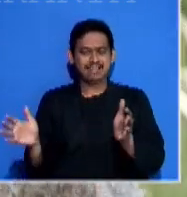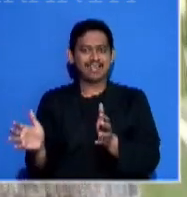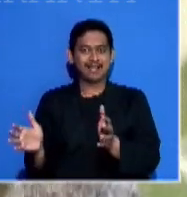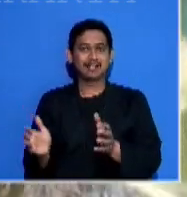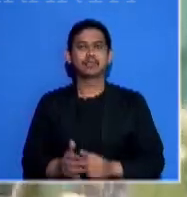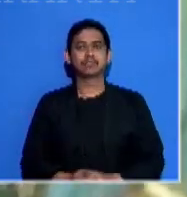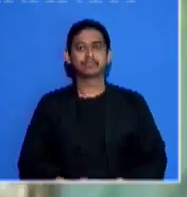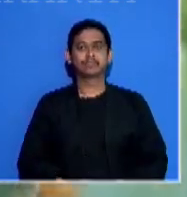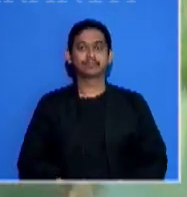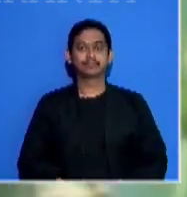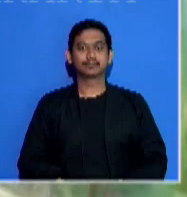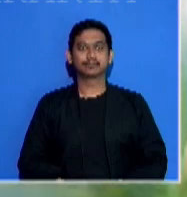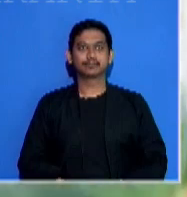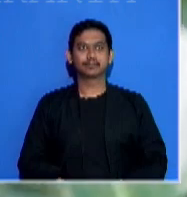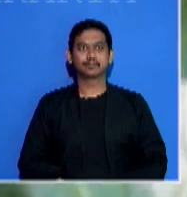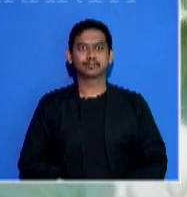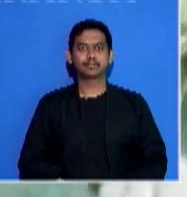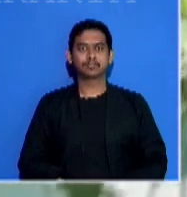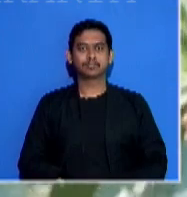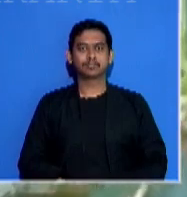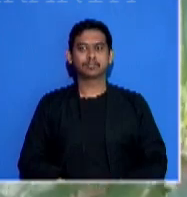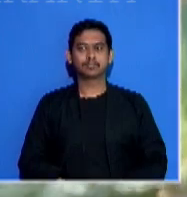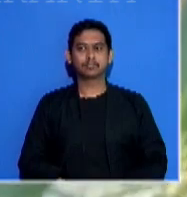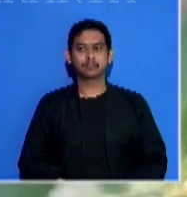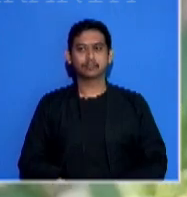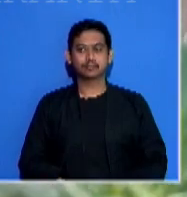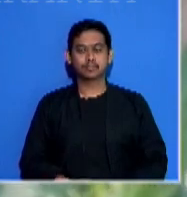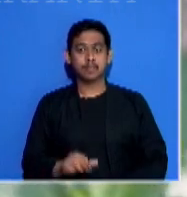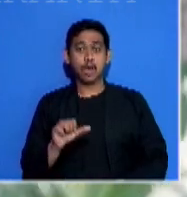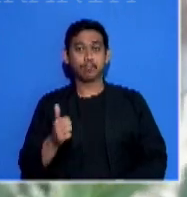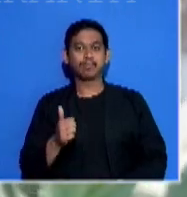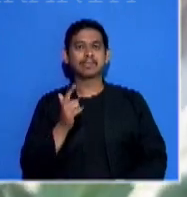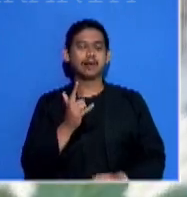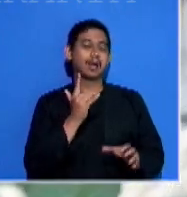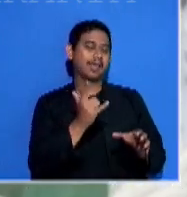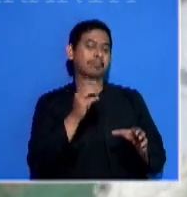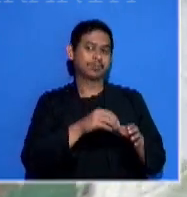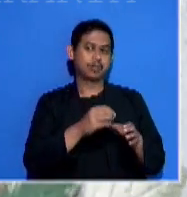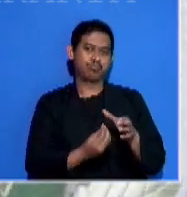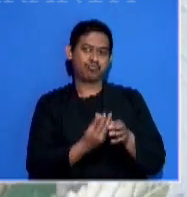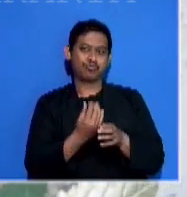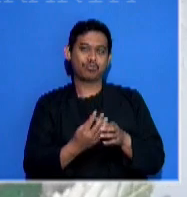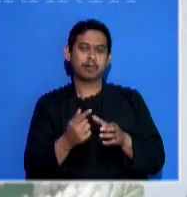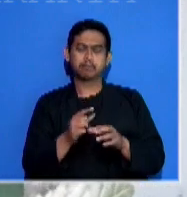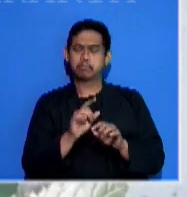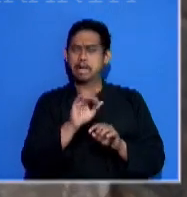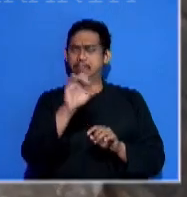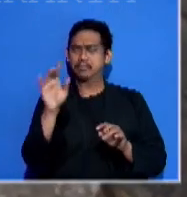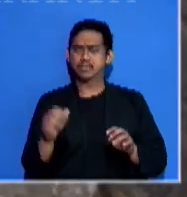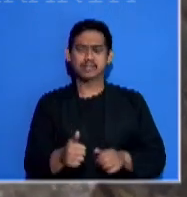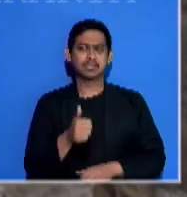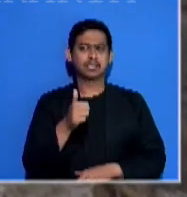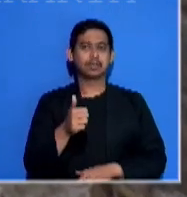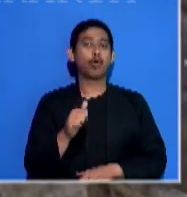warga Kiringan kangge nindakaken budidaya maneka werni taneman. Kejawi kangge ngirangi gunggunge uwuh plastik ingkang saged